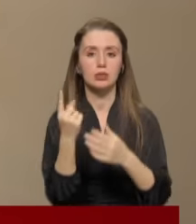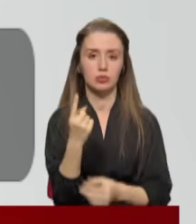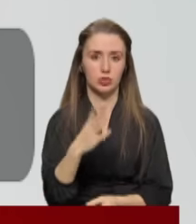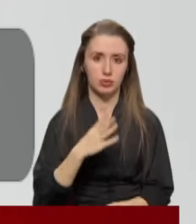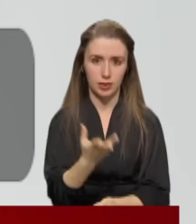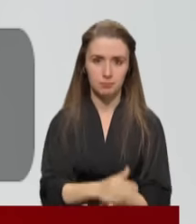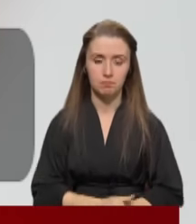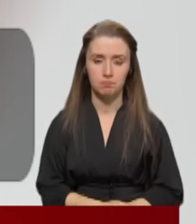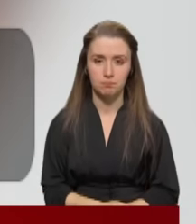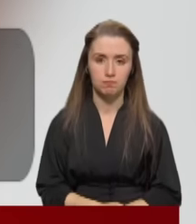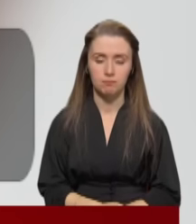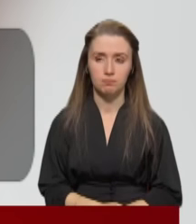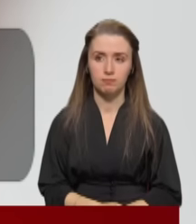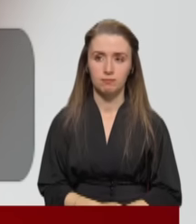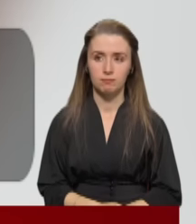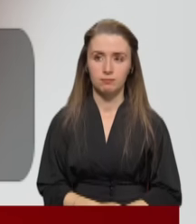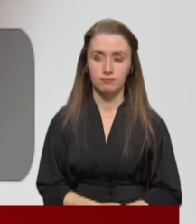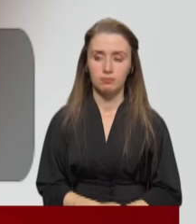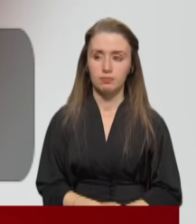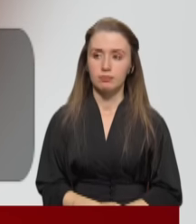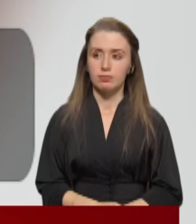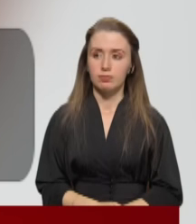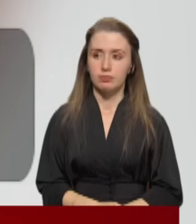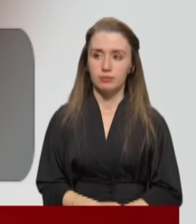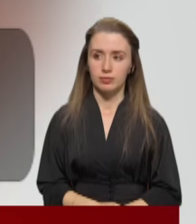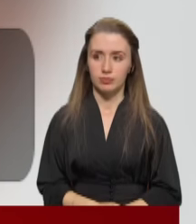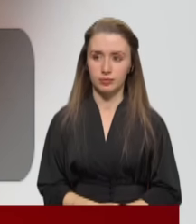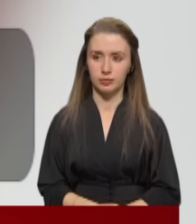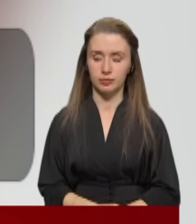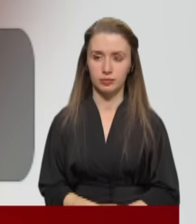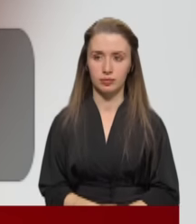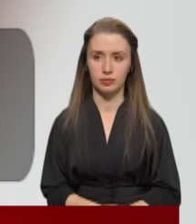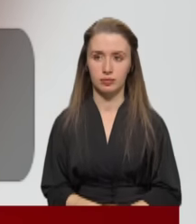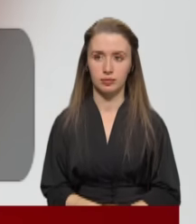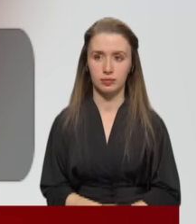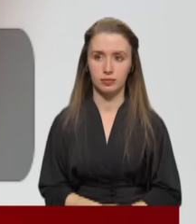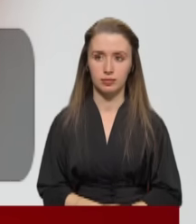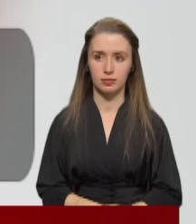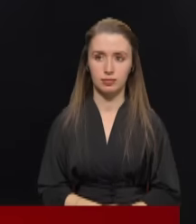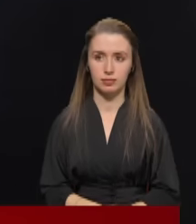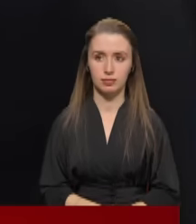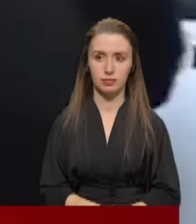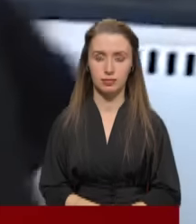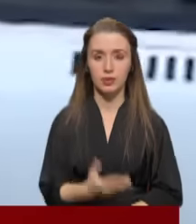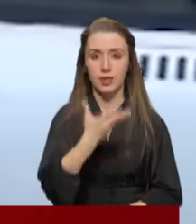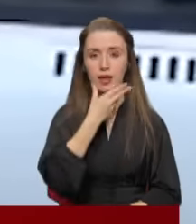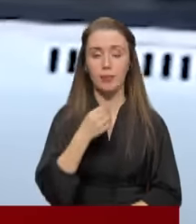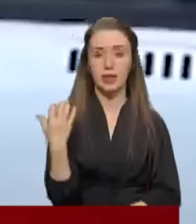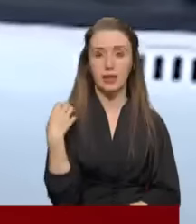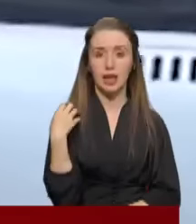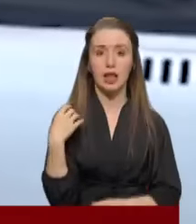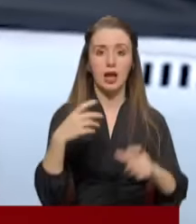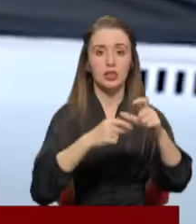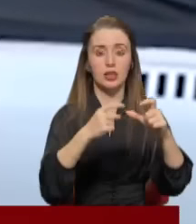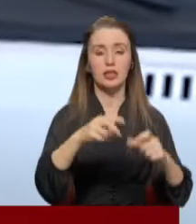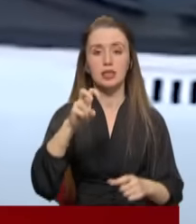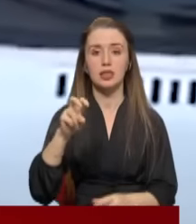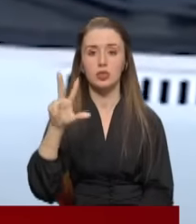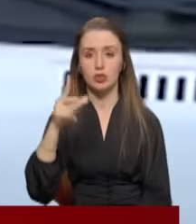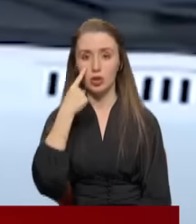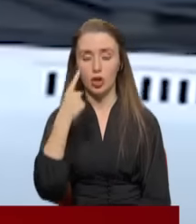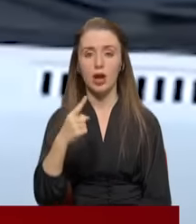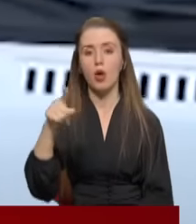gerçekleştiriyoruz. Aslında devlet eliyle bir cinayet işleniyor diye düşünüyorum. Emekli generaller Çetin Doğan 83, Fevzi